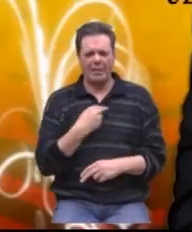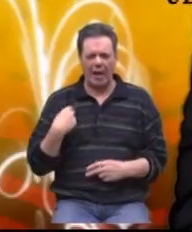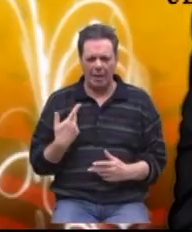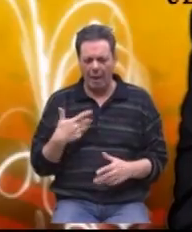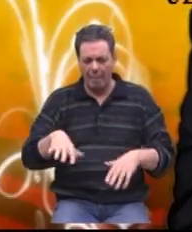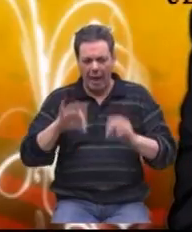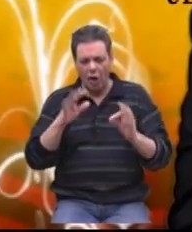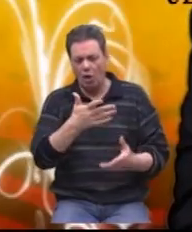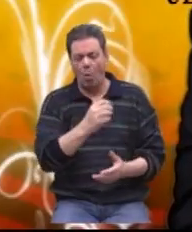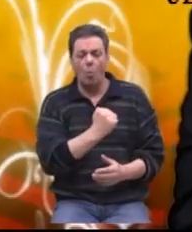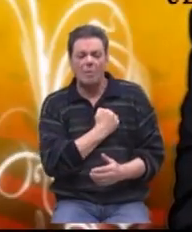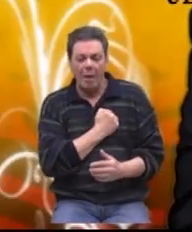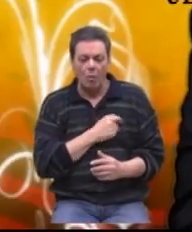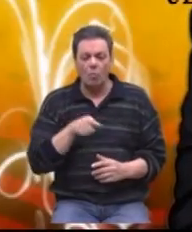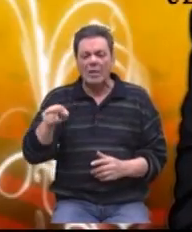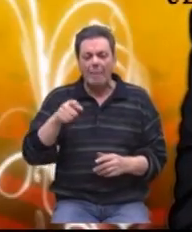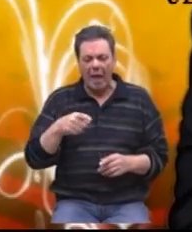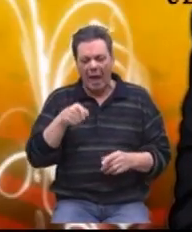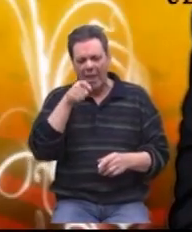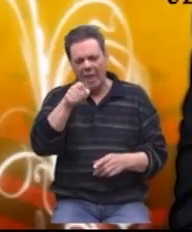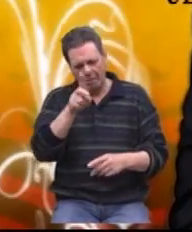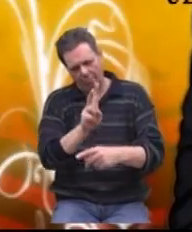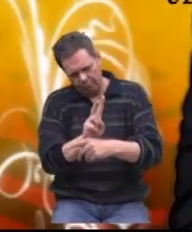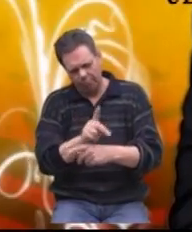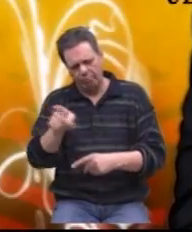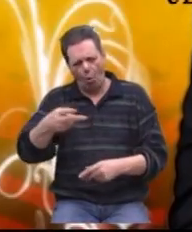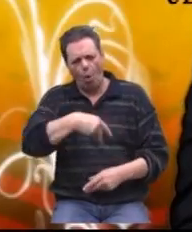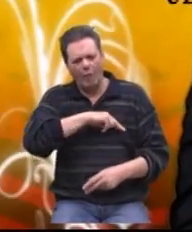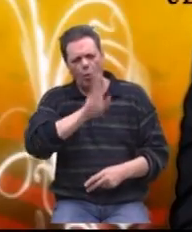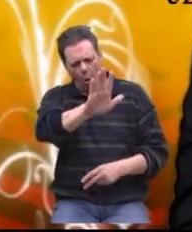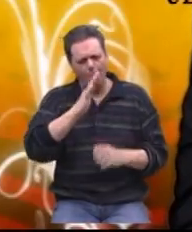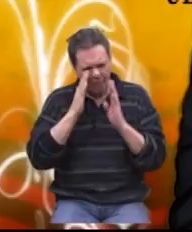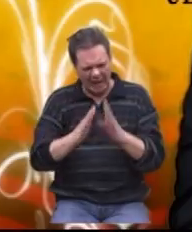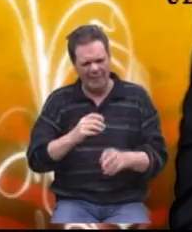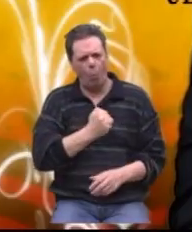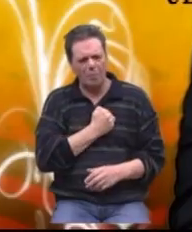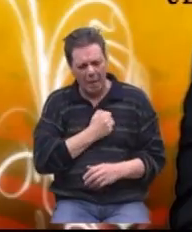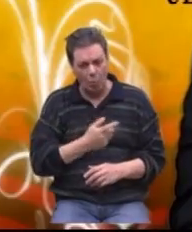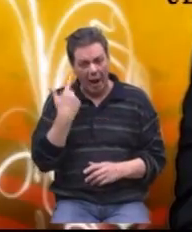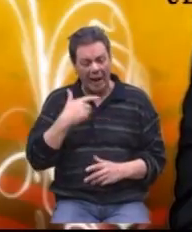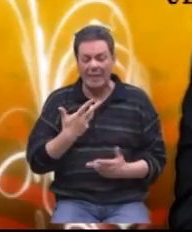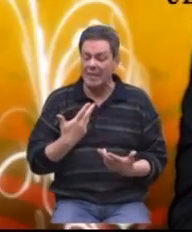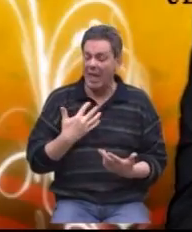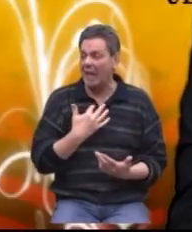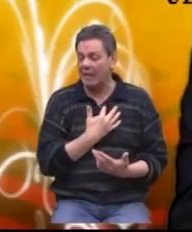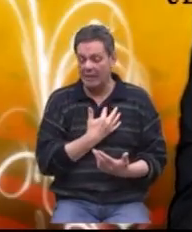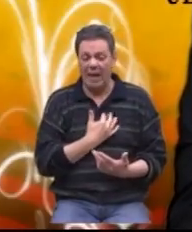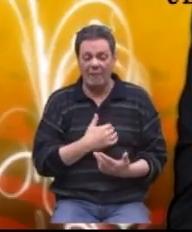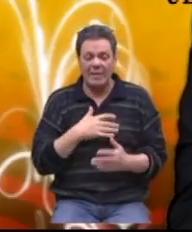području Splitsko-dalmatinske županije, za njega je nadležno tamošnje županijsko povjerenstvo, a kad se bilo koji hrvatski građanin